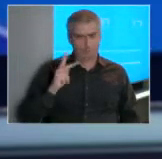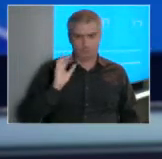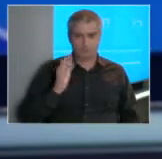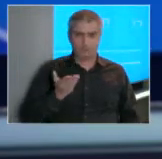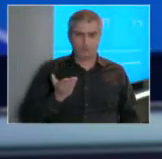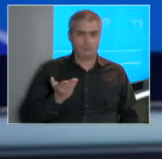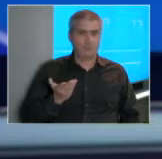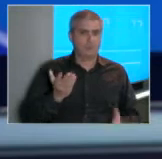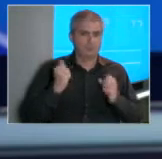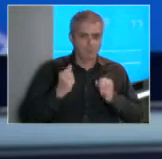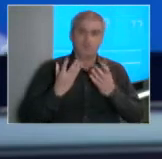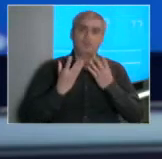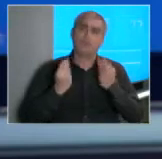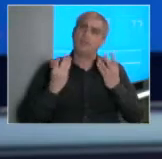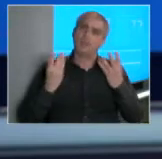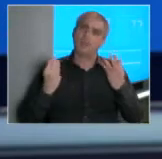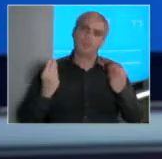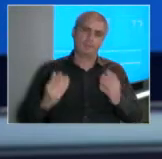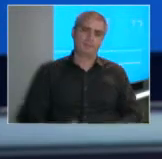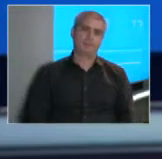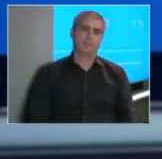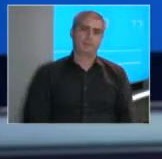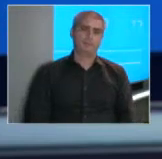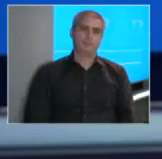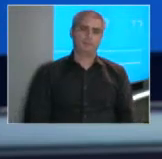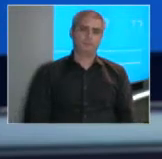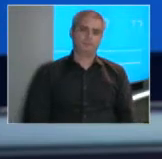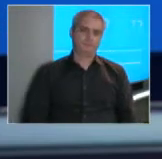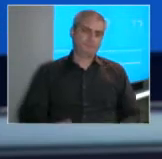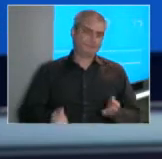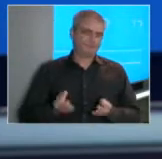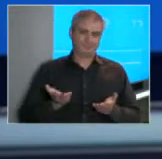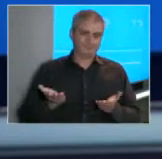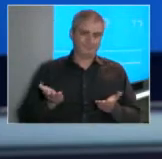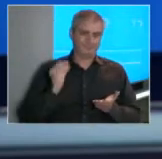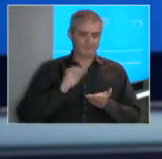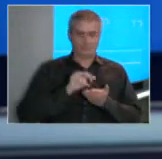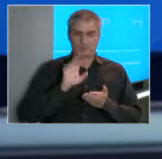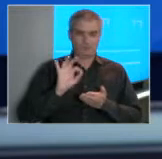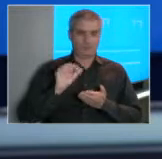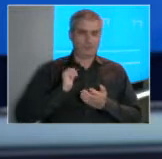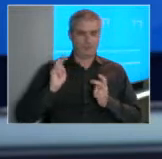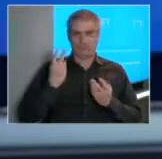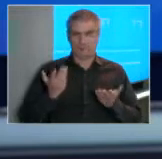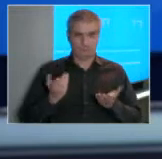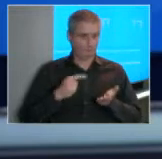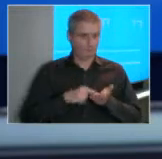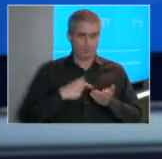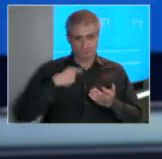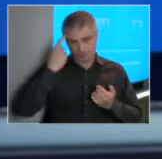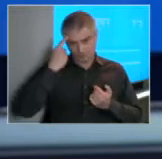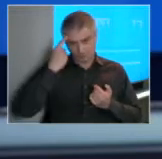לצורך, אין ספק שיש הרבה הרבה ציניות לשים את הסוגיה הזו של הגיוס, כי אני